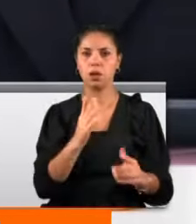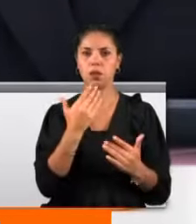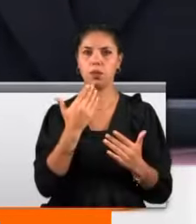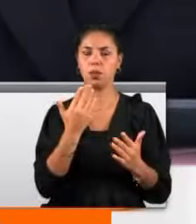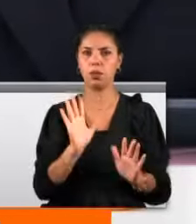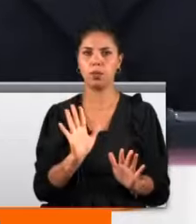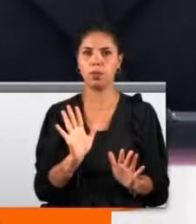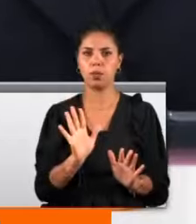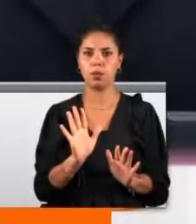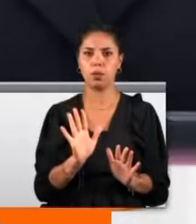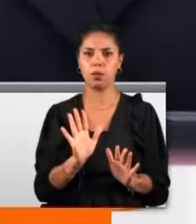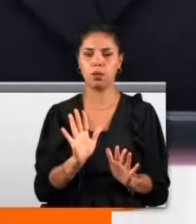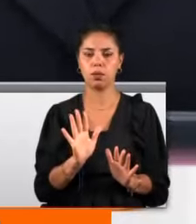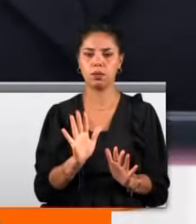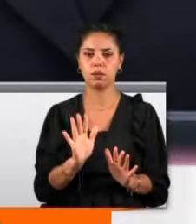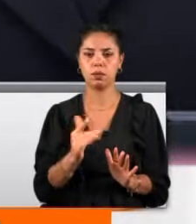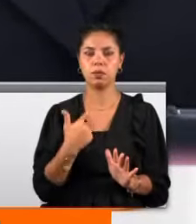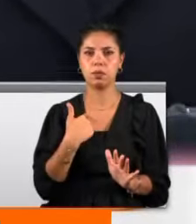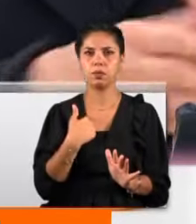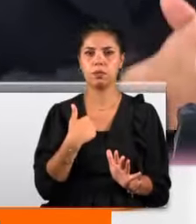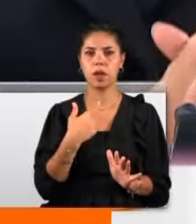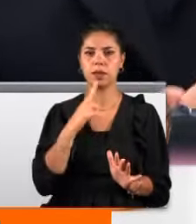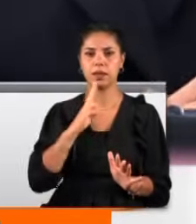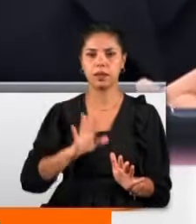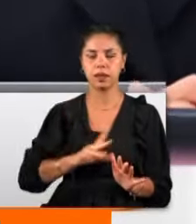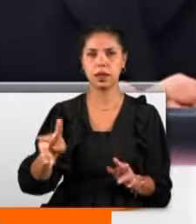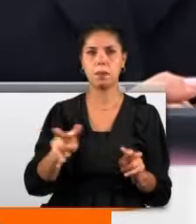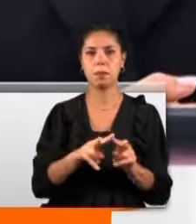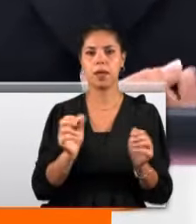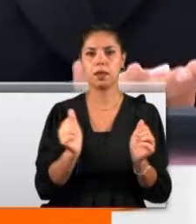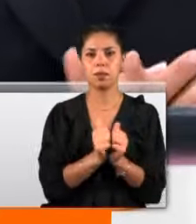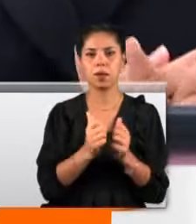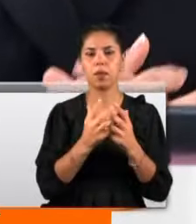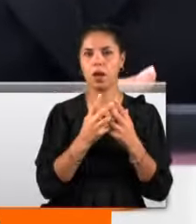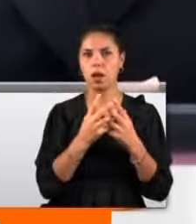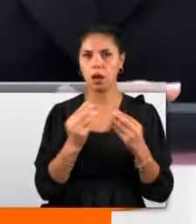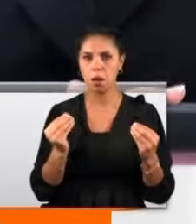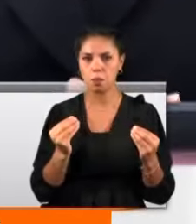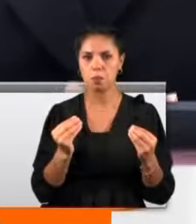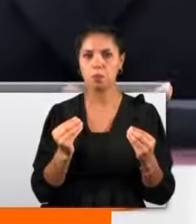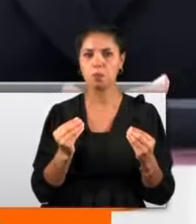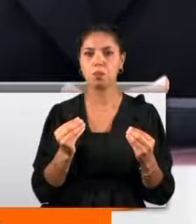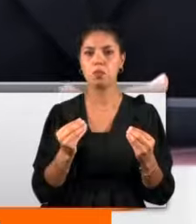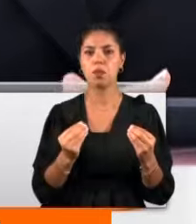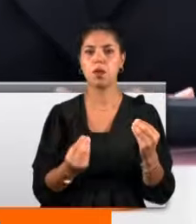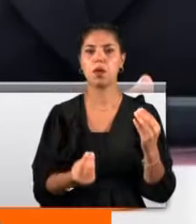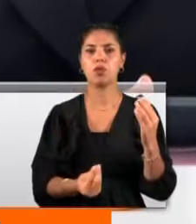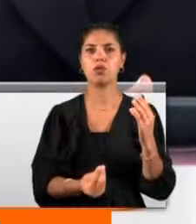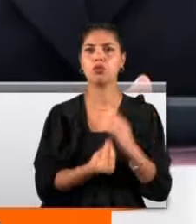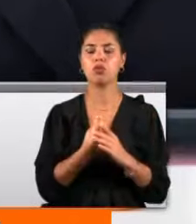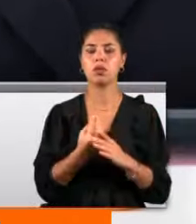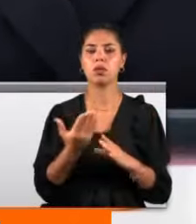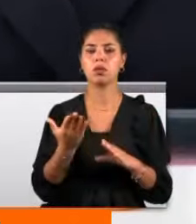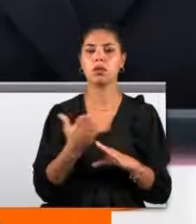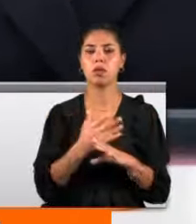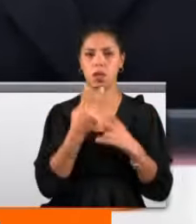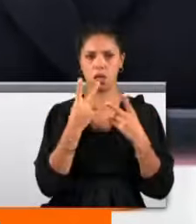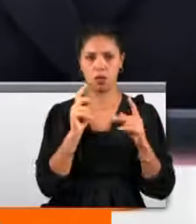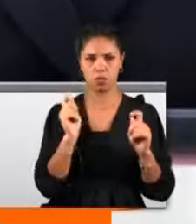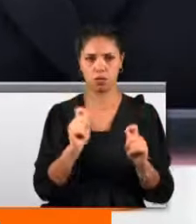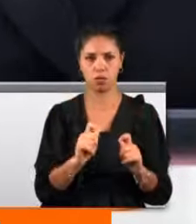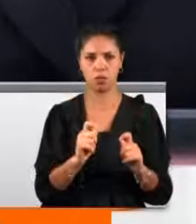Hayır kesinlikle. Ki o zaman bana kızınızın Medina ile beraber hem kaybolmasını hem de ortaya çıkmasını açıklayın. Ne var ki? Kayıp değildi. Ben de